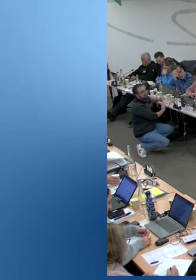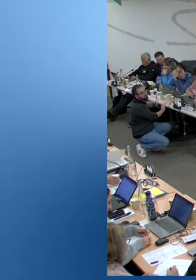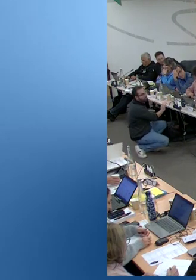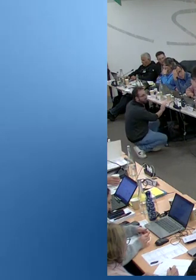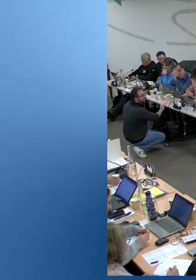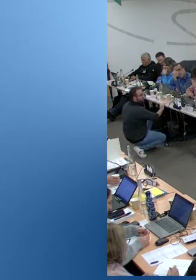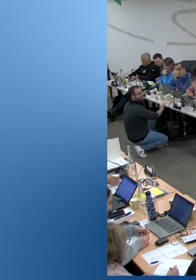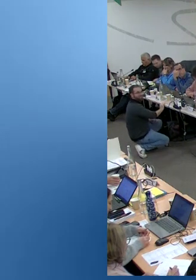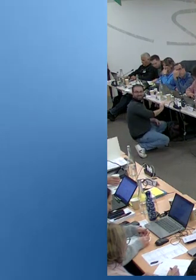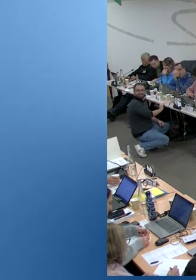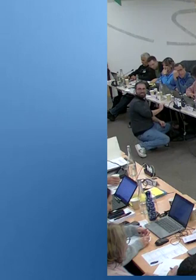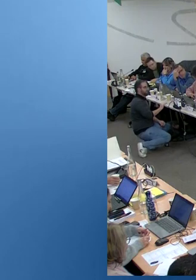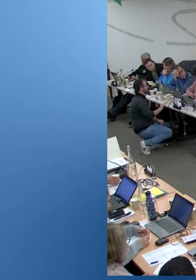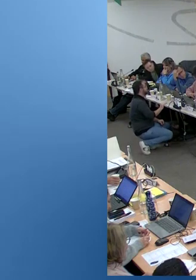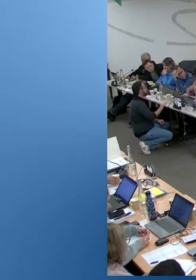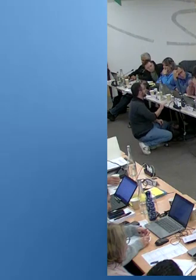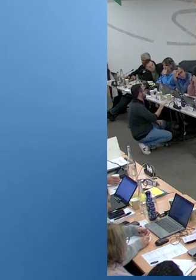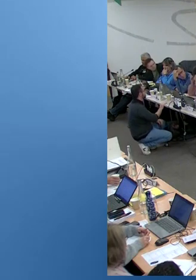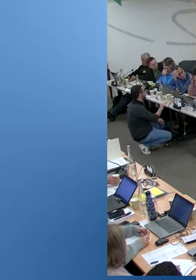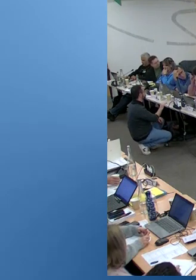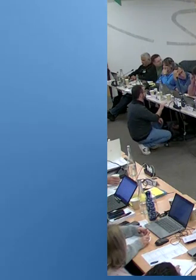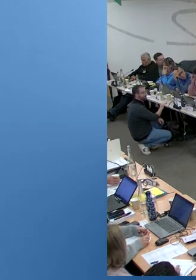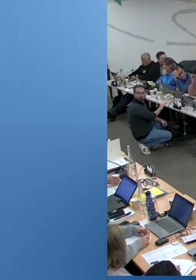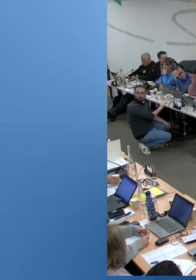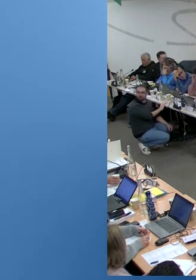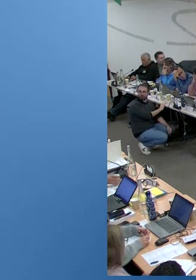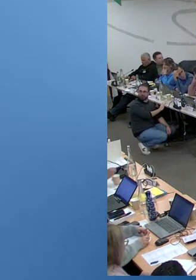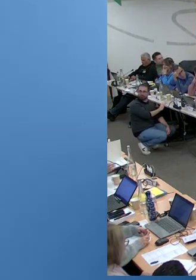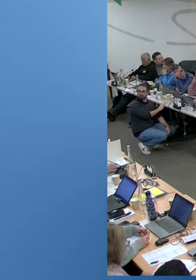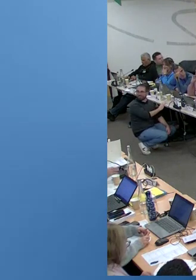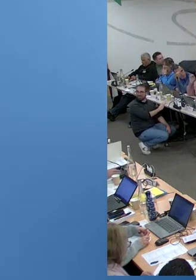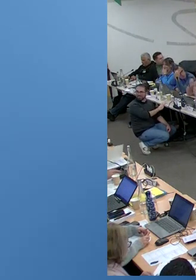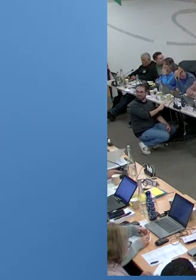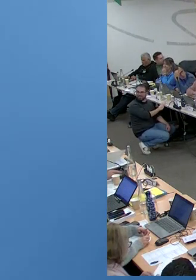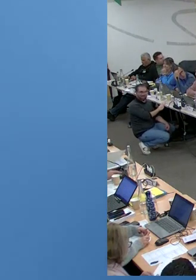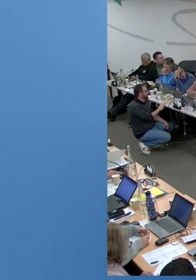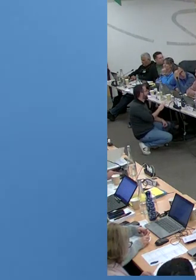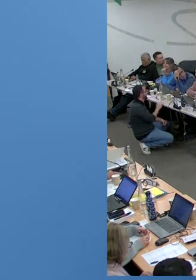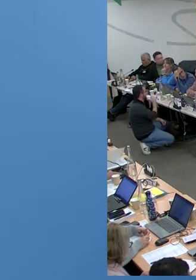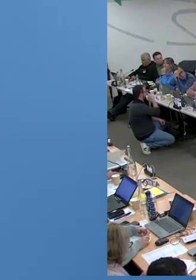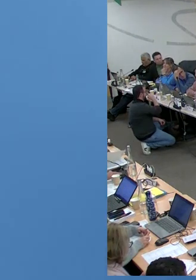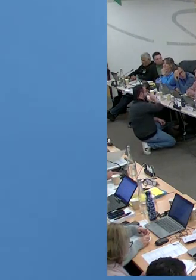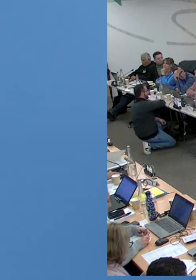très bien monsieur clouer je vous vois bouger vous voulez faire une intervention